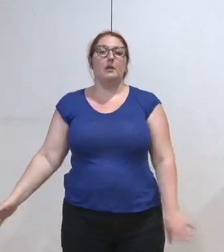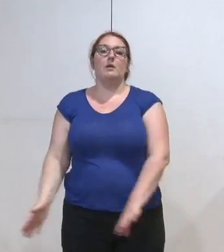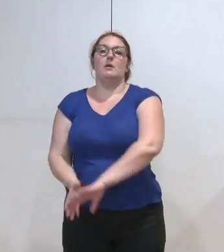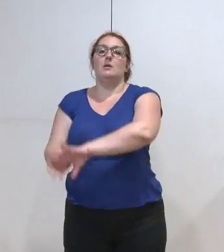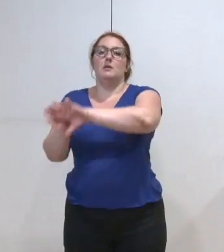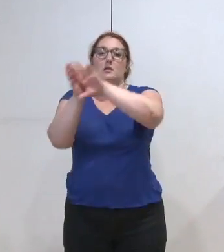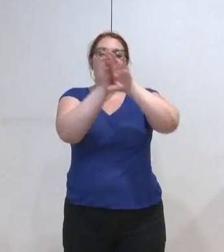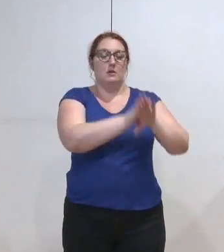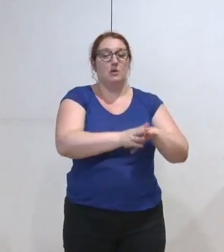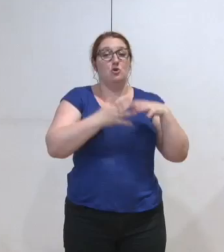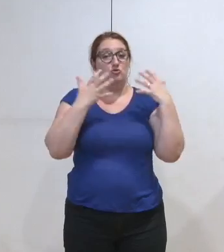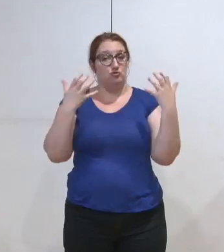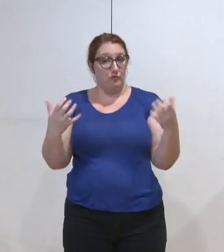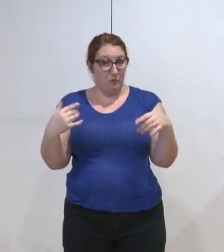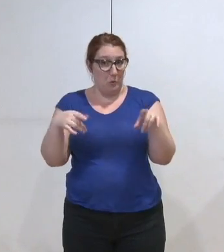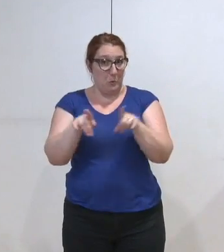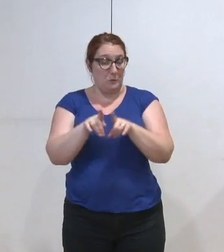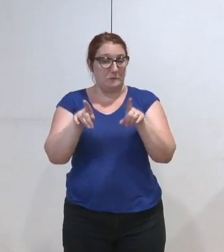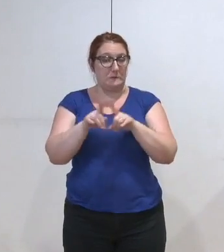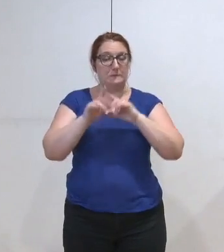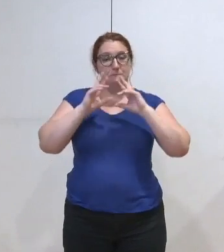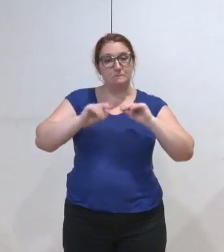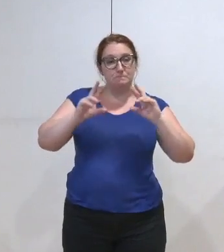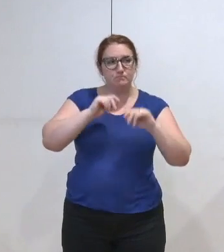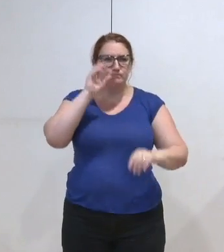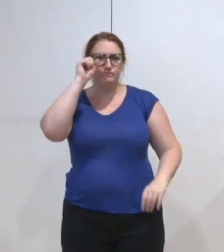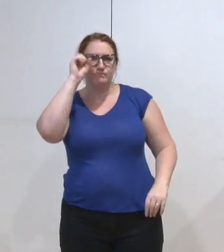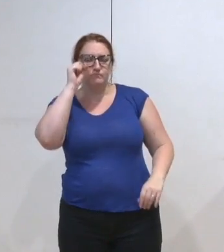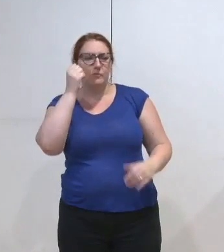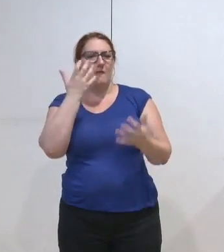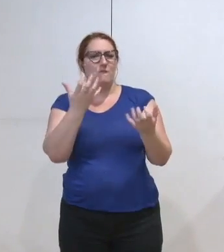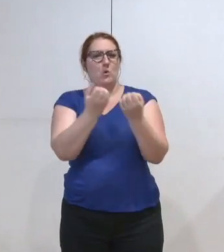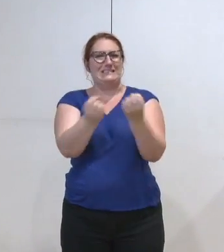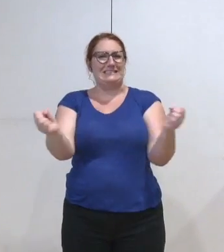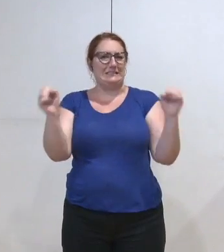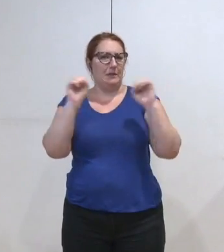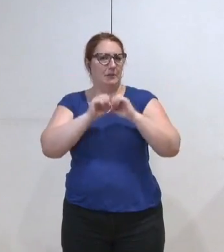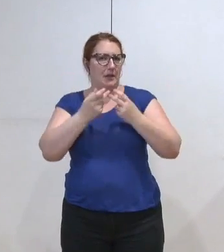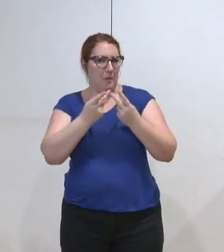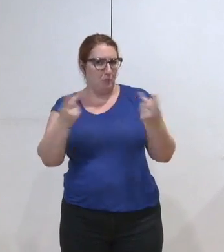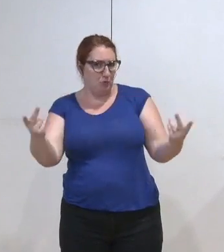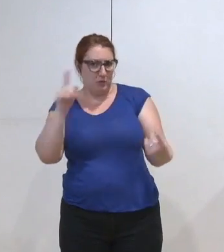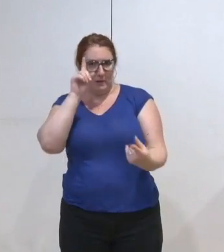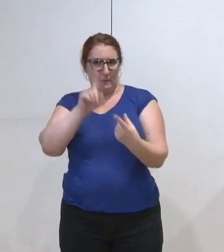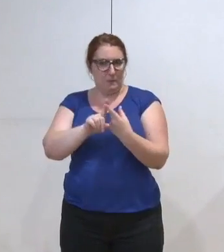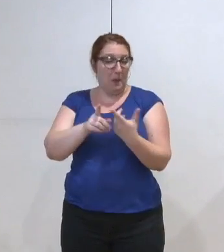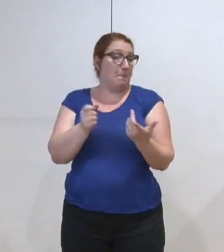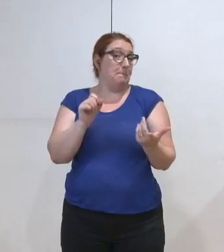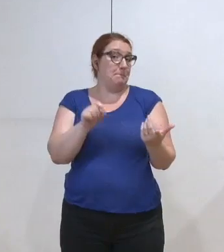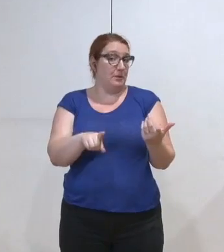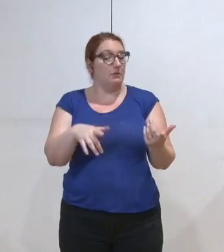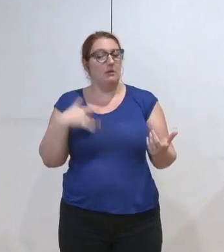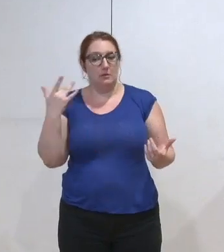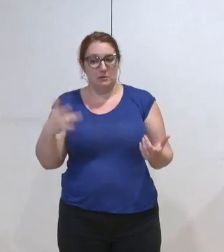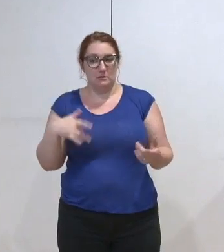entendu que vous envisagez de faire un séminaire public sur ces questions là je trouve ça